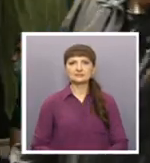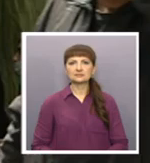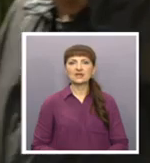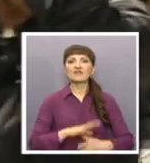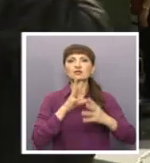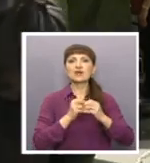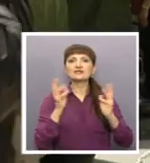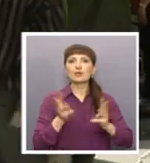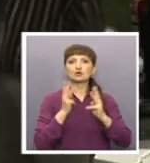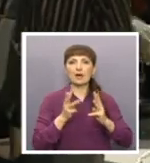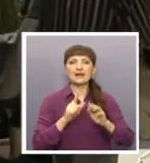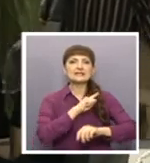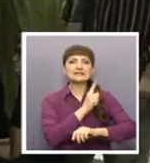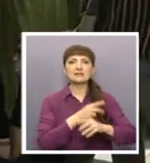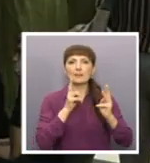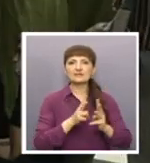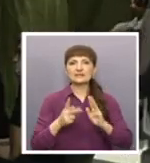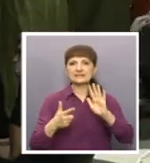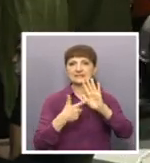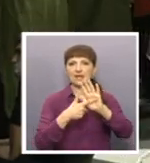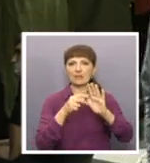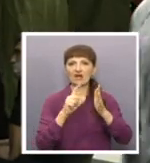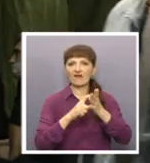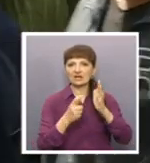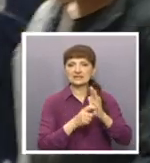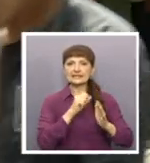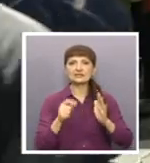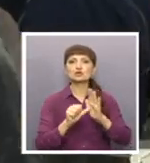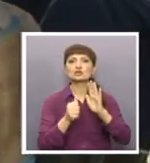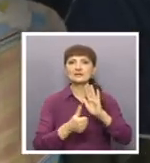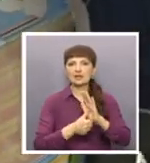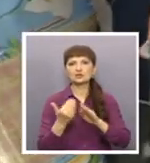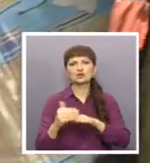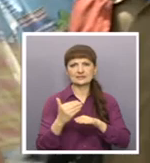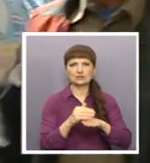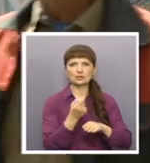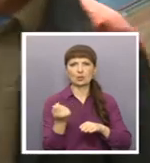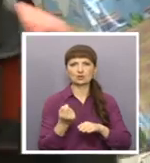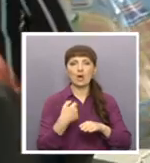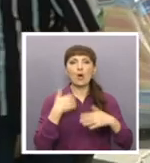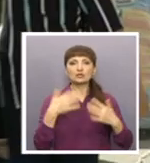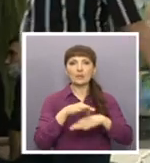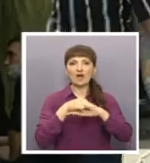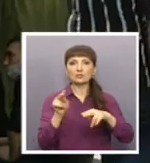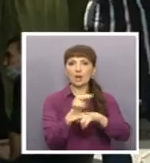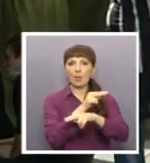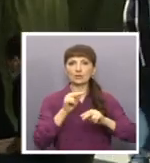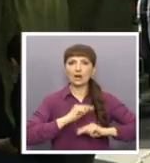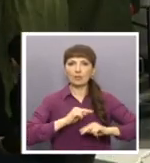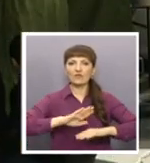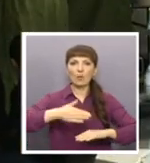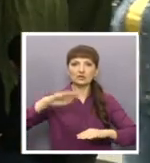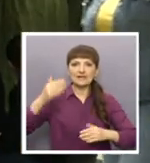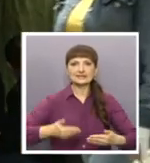В результате пожара сильно пострадало 7 квартир и 16 частично. Вот сейчас мы уже проводим ремонтные работы в подъездах